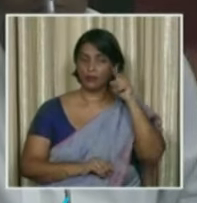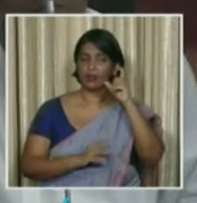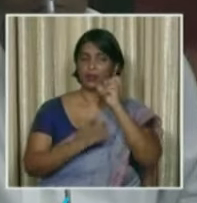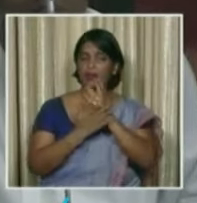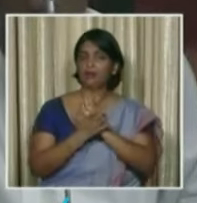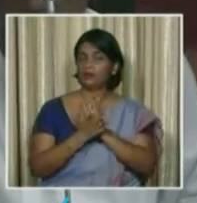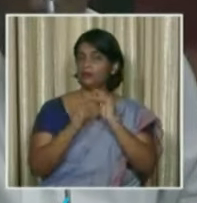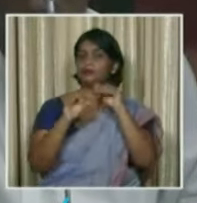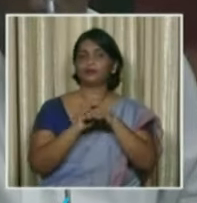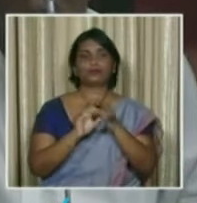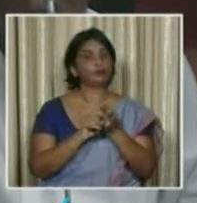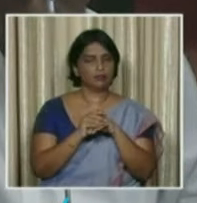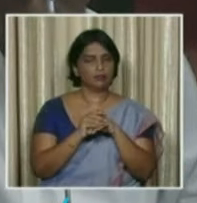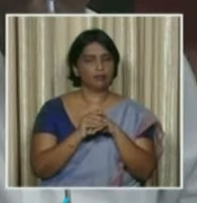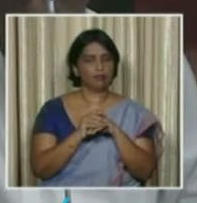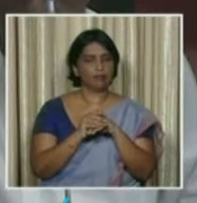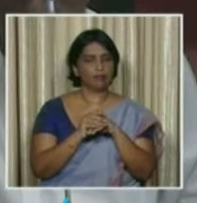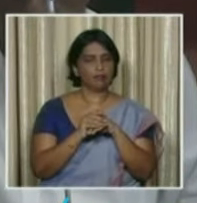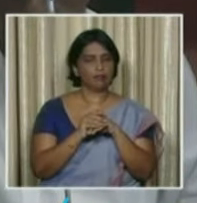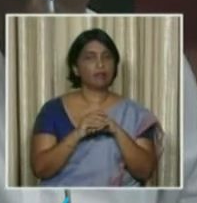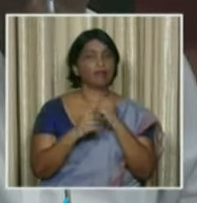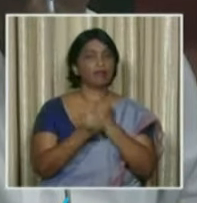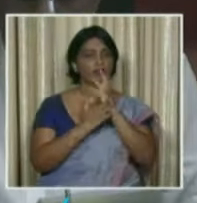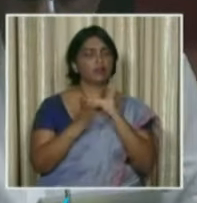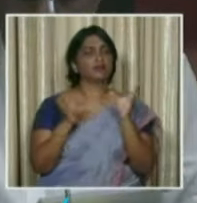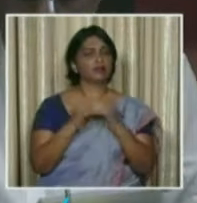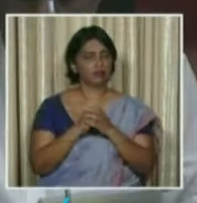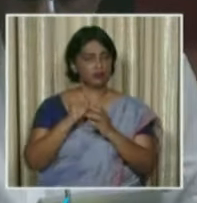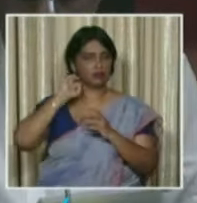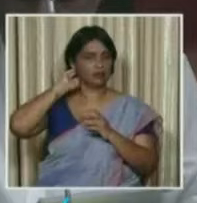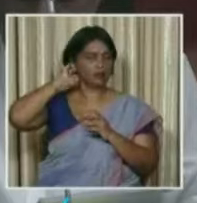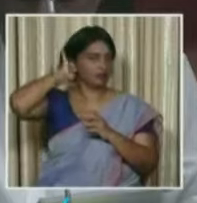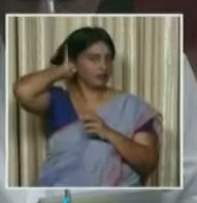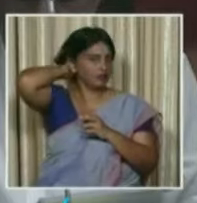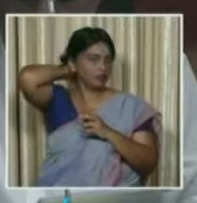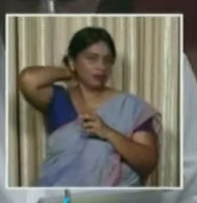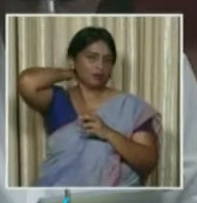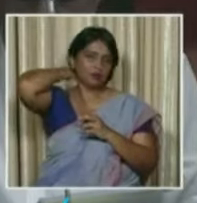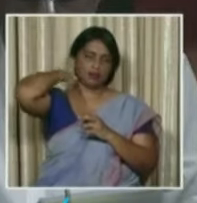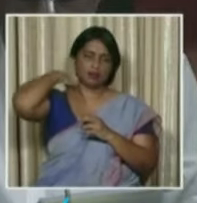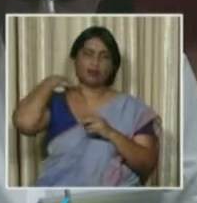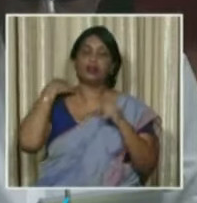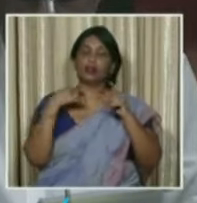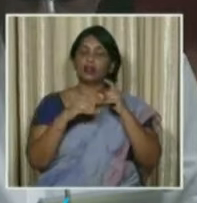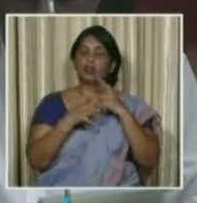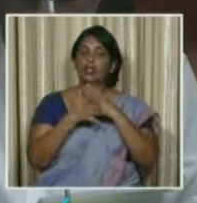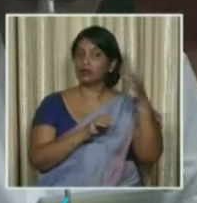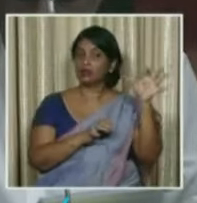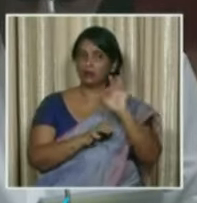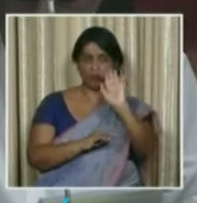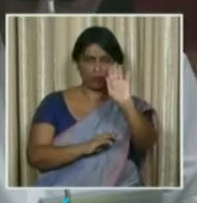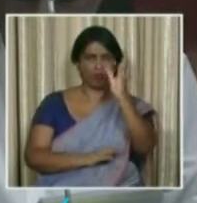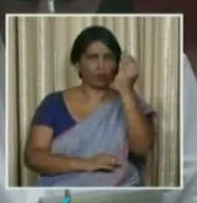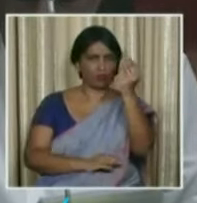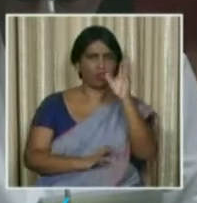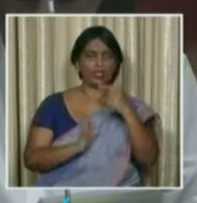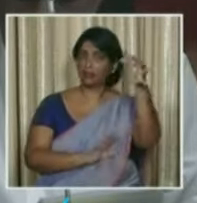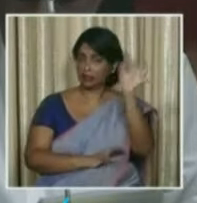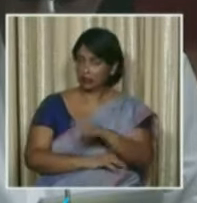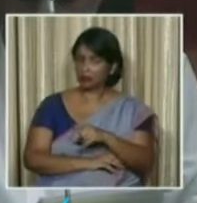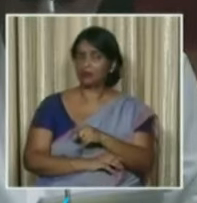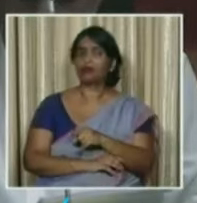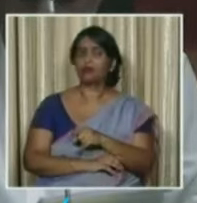ව්‍යවස්ථාදායක සභාවේ සභාපති හැටි ඉන්නකොට පොලිස්පතිතුමා පත් කෙරුවා කියලා. දැන් කවුන්සිල් එක ඇතුලේ දේශබද්දුව පත් කෙරුවේ. දේශබද්දුව පත්